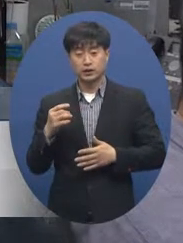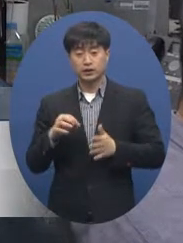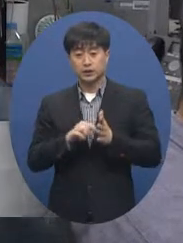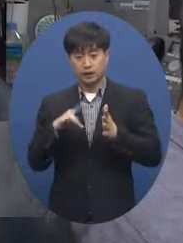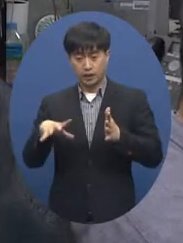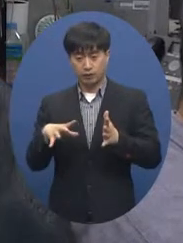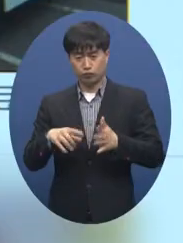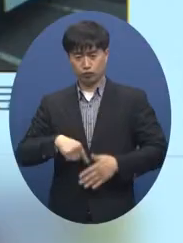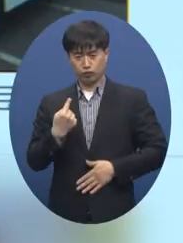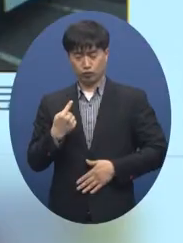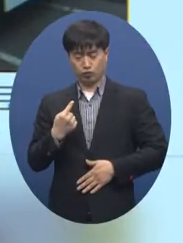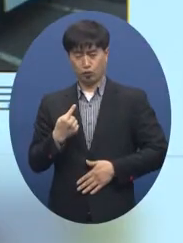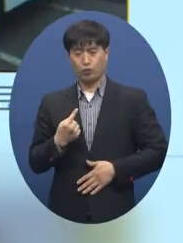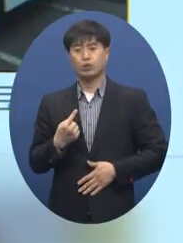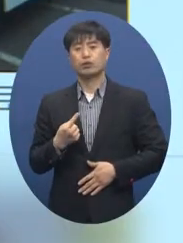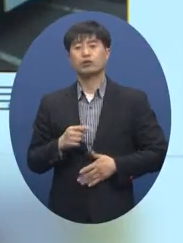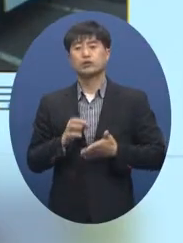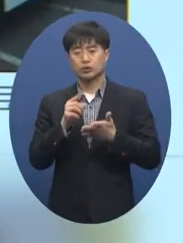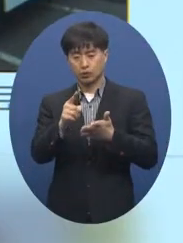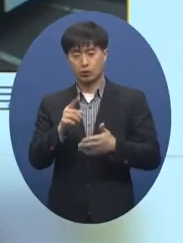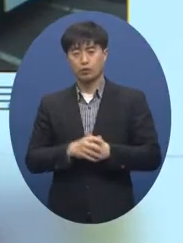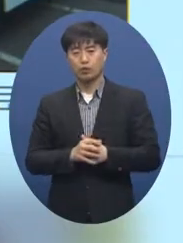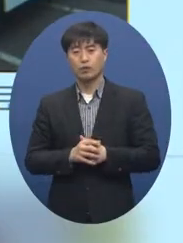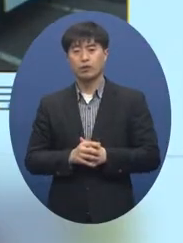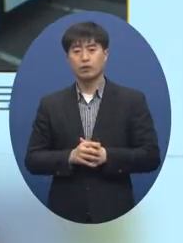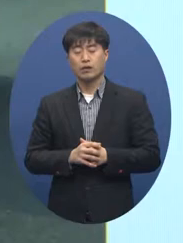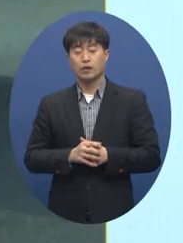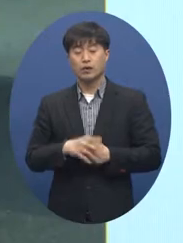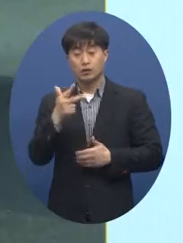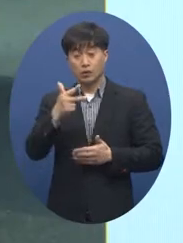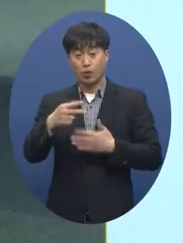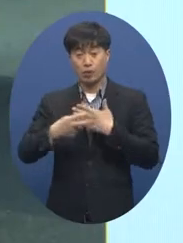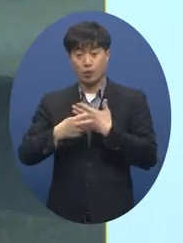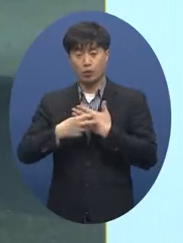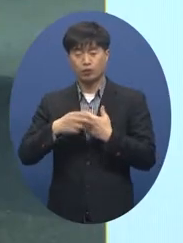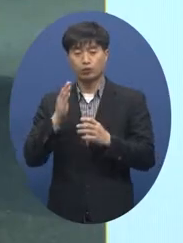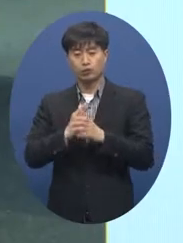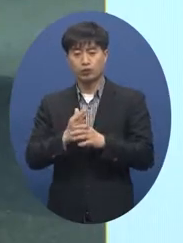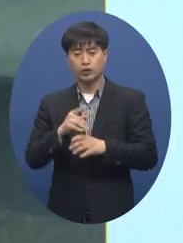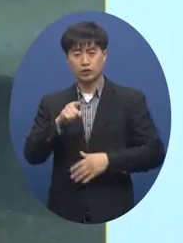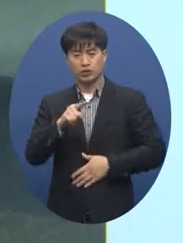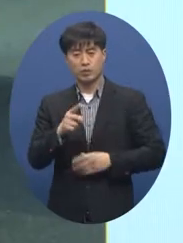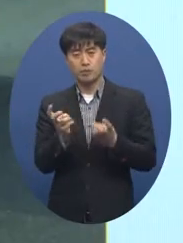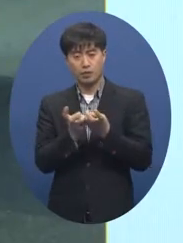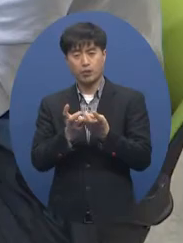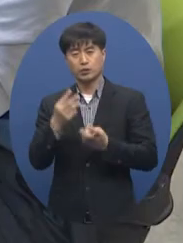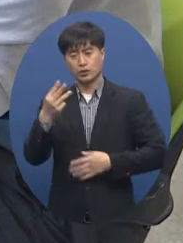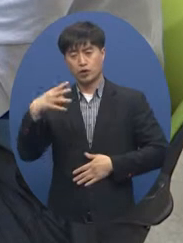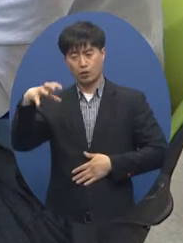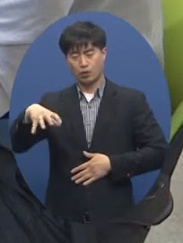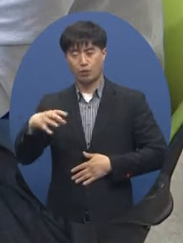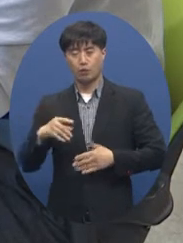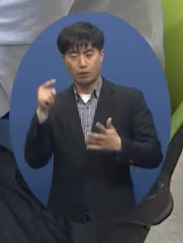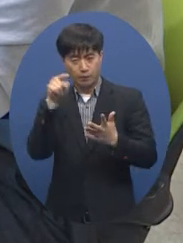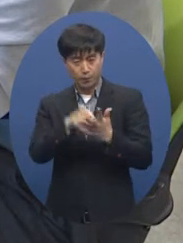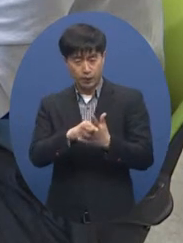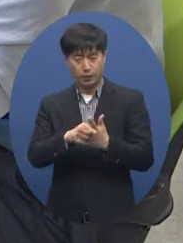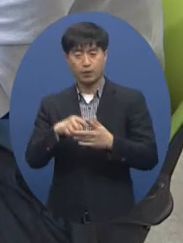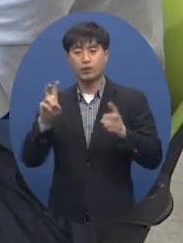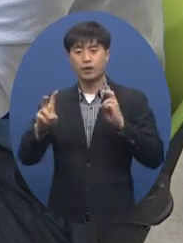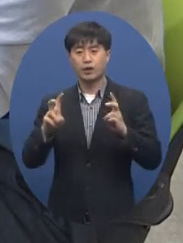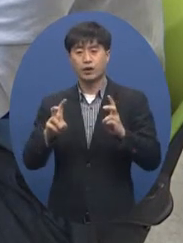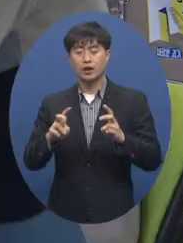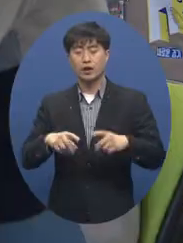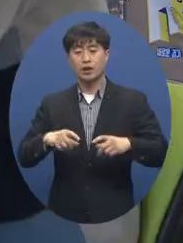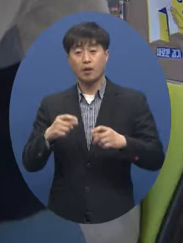신고한다는 점을 악용하여 이 응급차를 쓰는 7개 병원 중에 이런 수법에 엮인 곳은 무려 3곳. 적발된 업체는